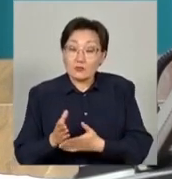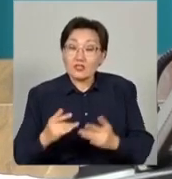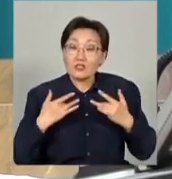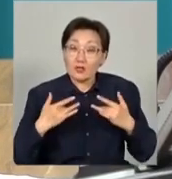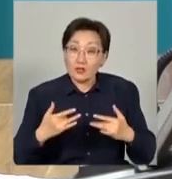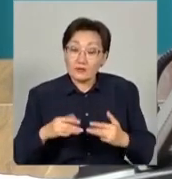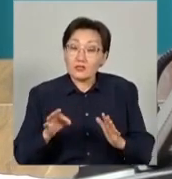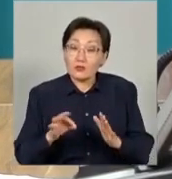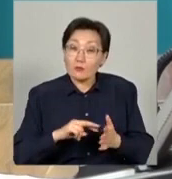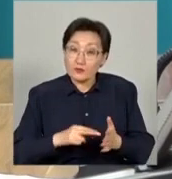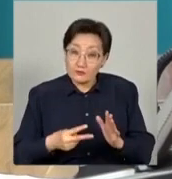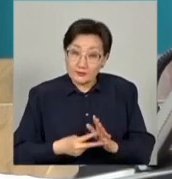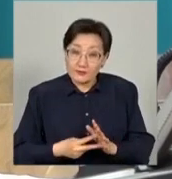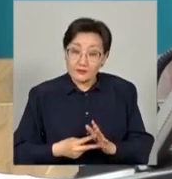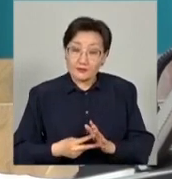талаптарды, мақсаттарды